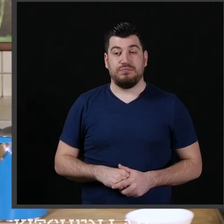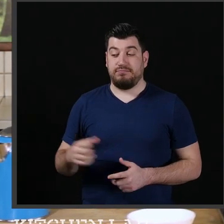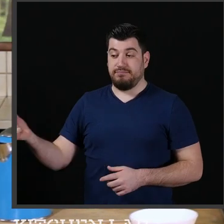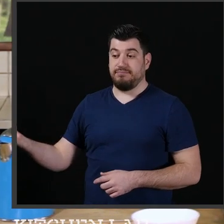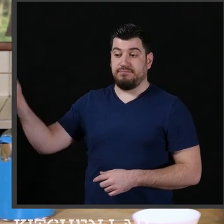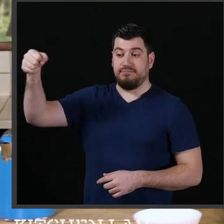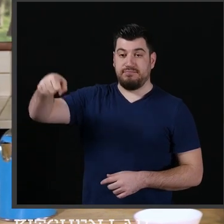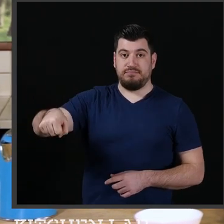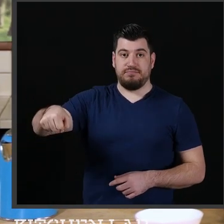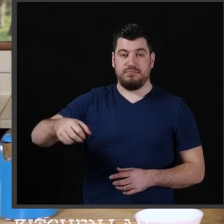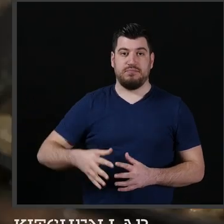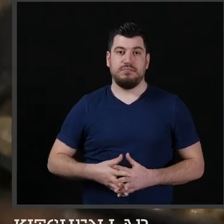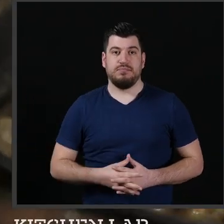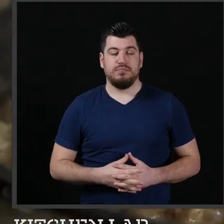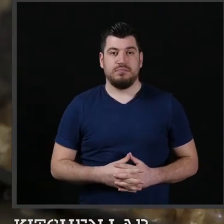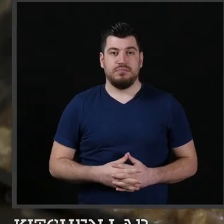Καπακώνουμε